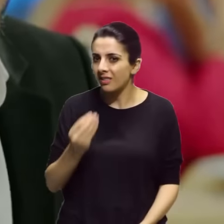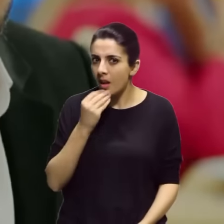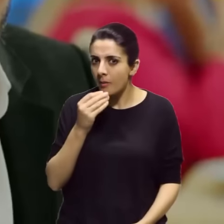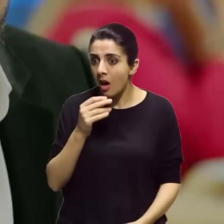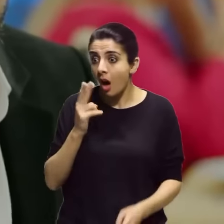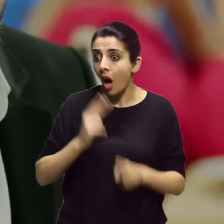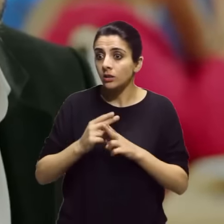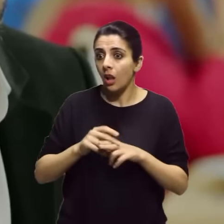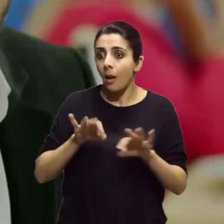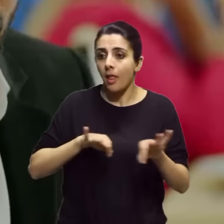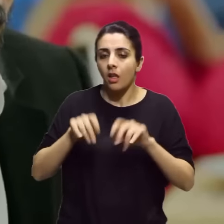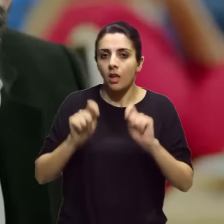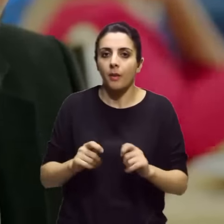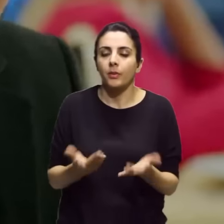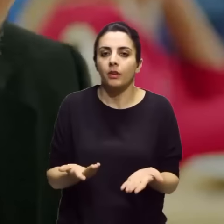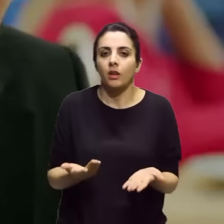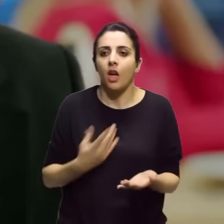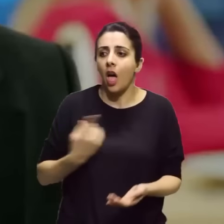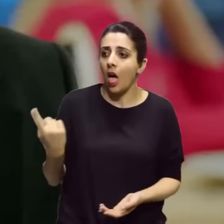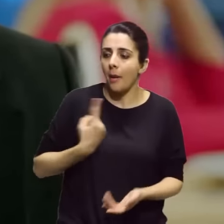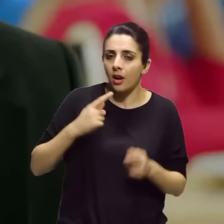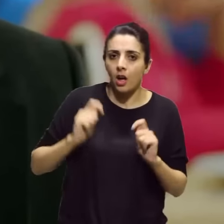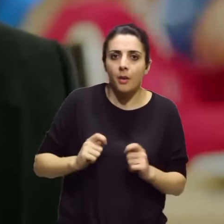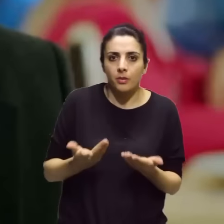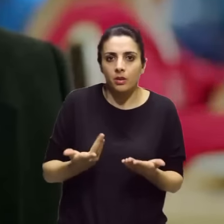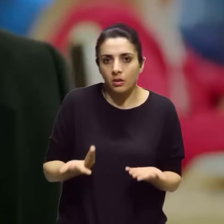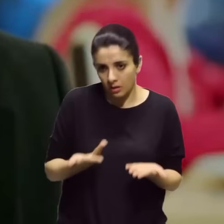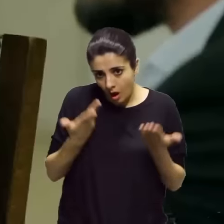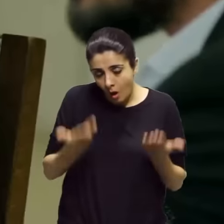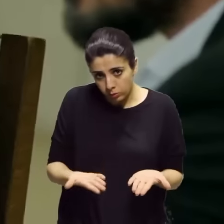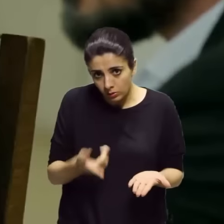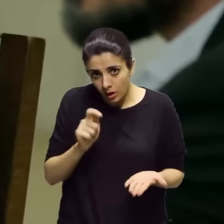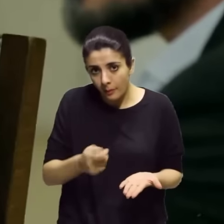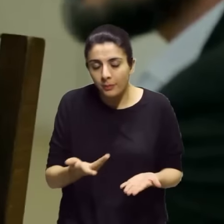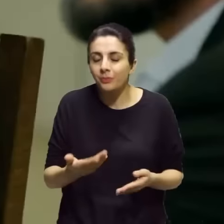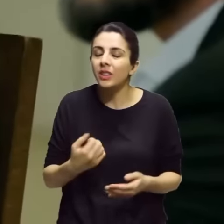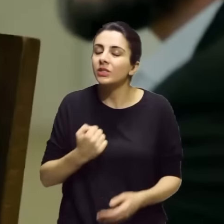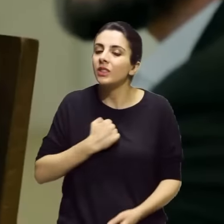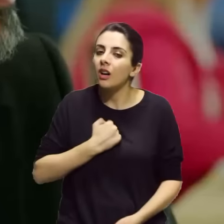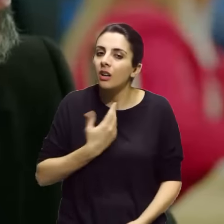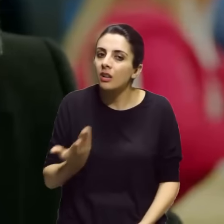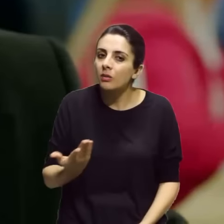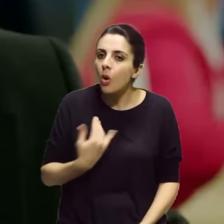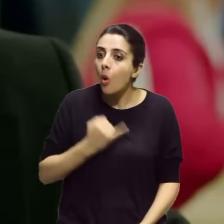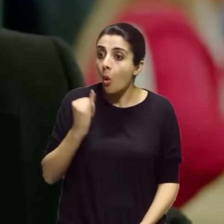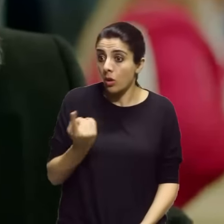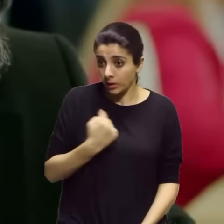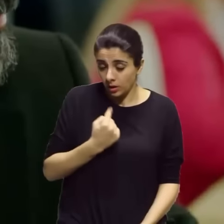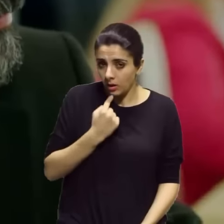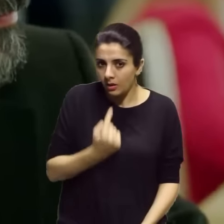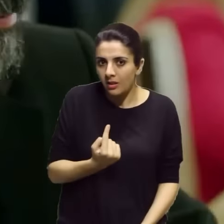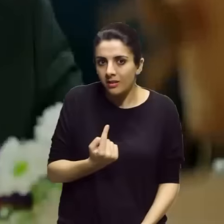işini aceleye getirdin. Bana emrivaki yaptın. Kabul et. Ama hayatım, yani kötü bir şey mi